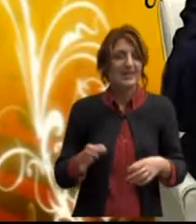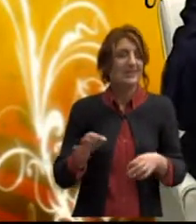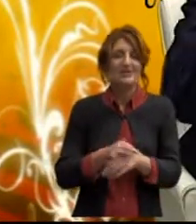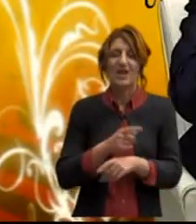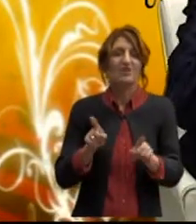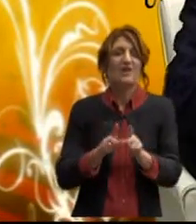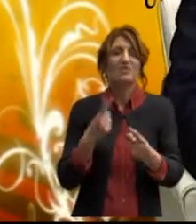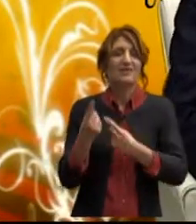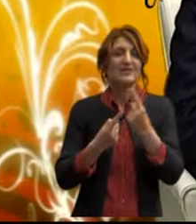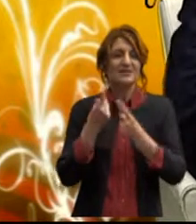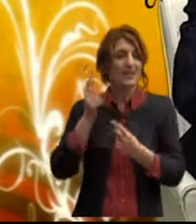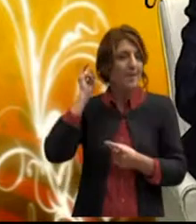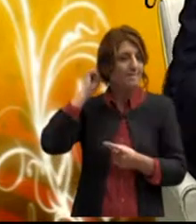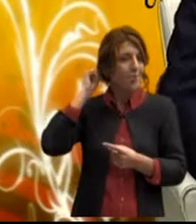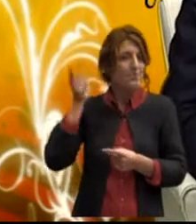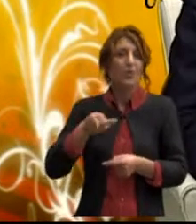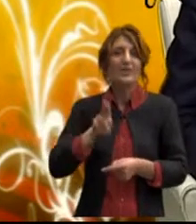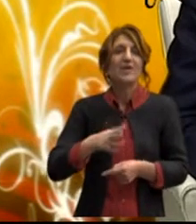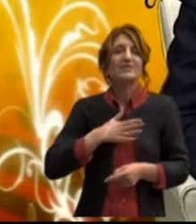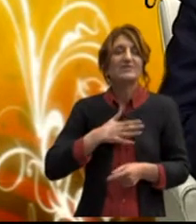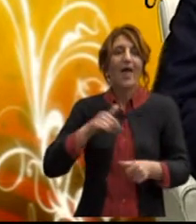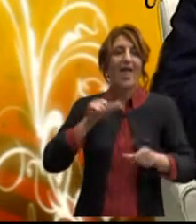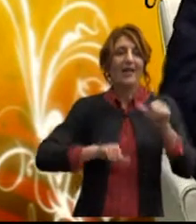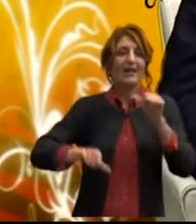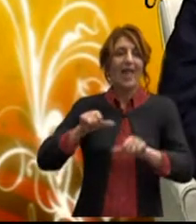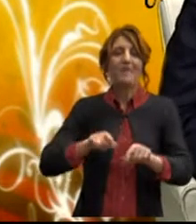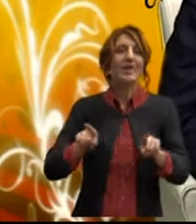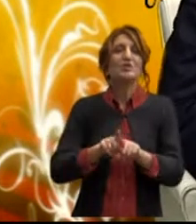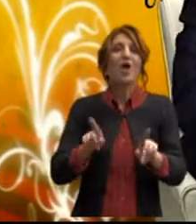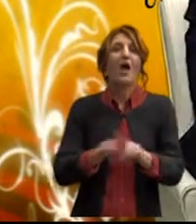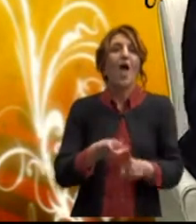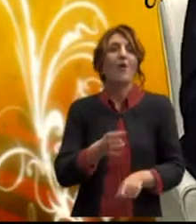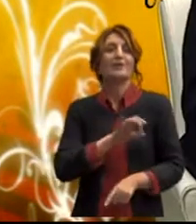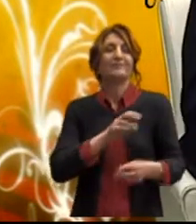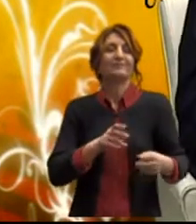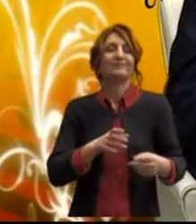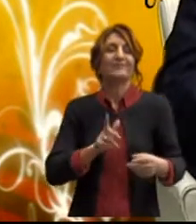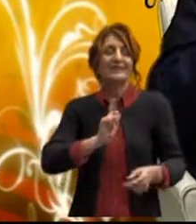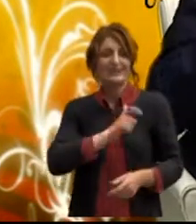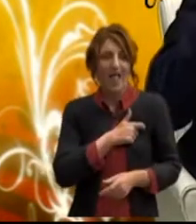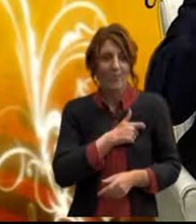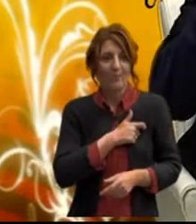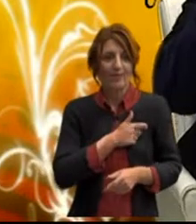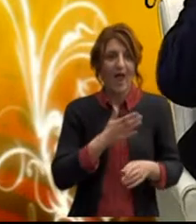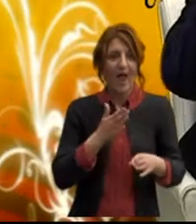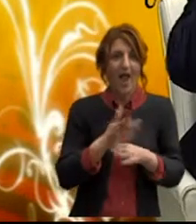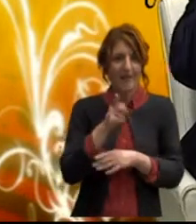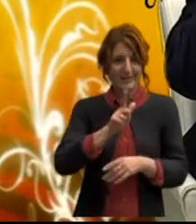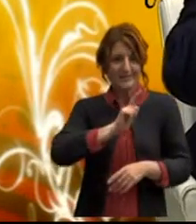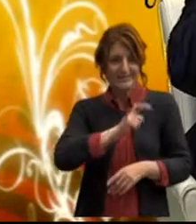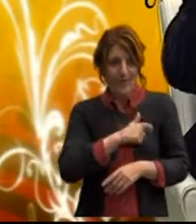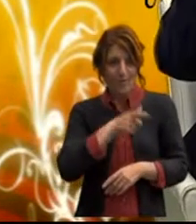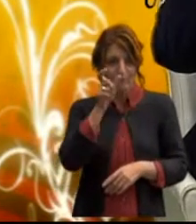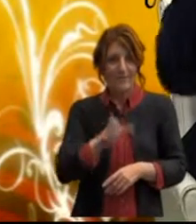mozga, dakle, da. Ima svoju kemiju, baš kao što ima i zaljubljenost. Vi kad ste sretni ili kad ste zaljubljeni, dakle, onda imate višu